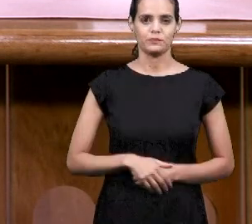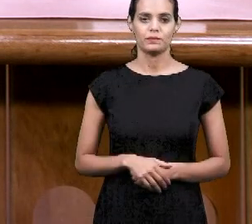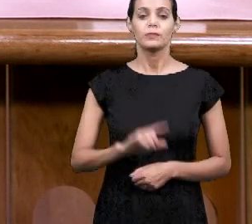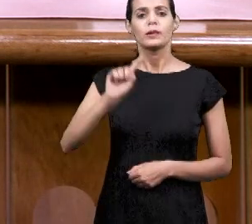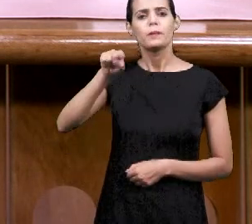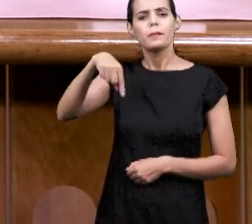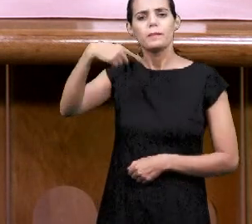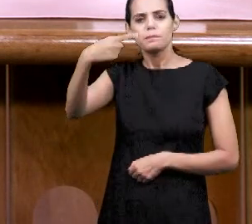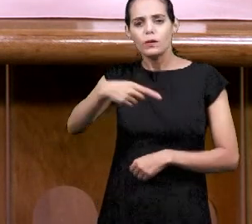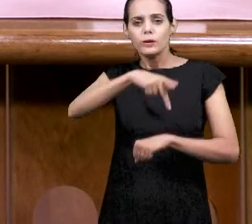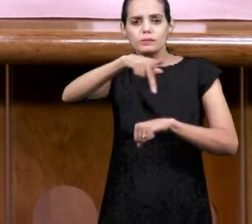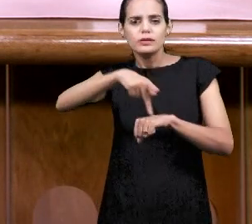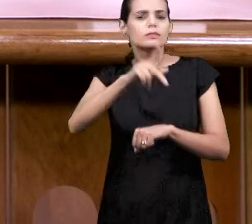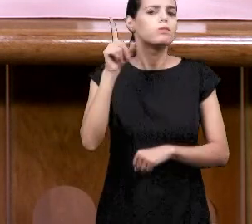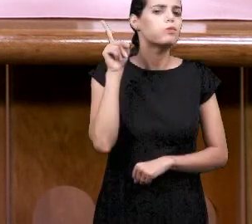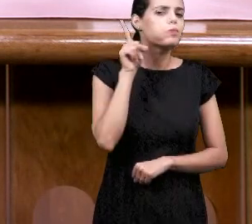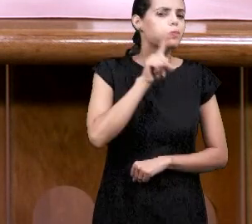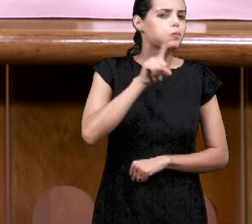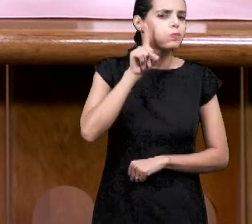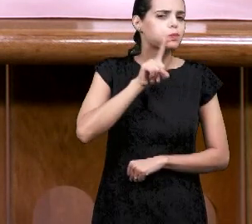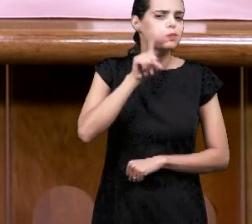de Collines de Laranjeiras